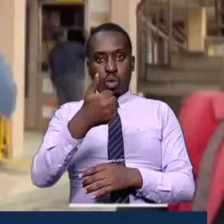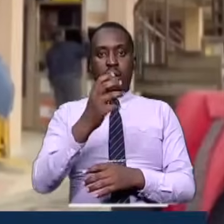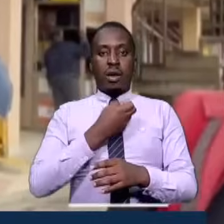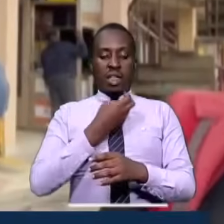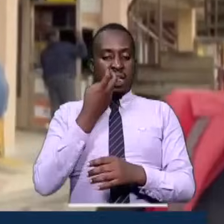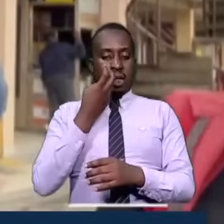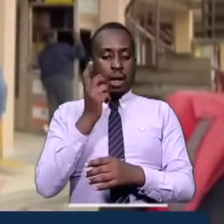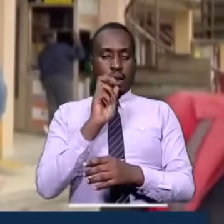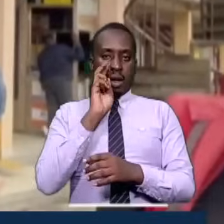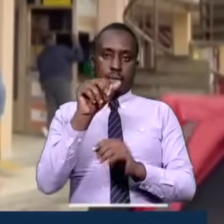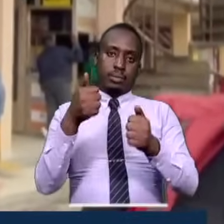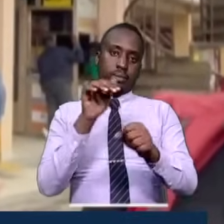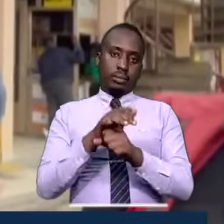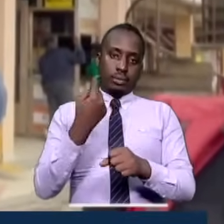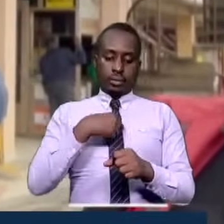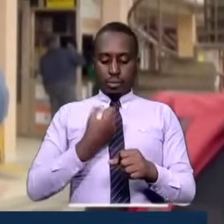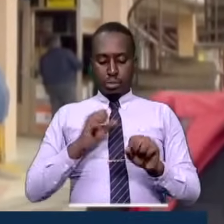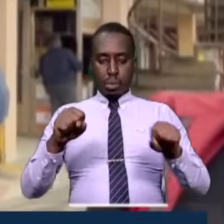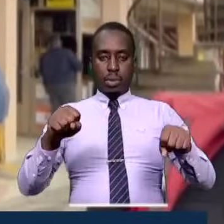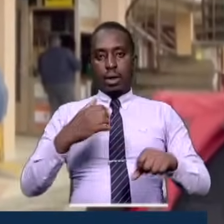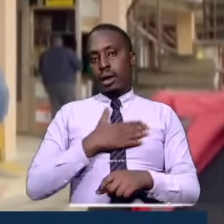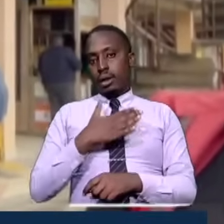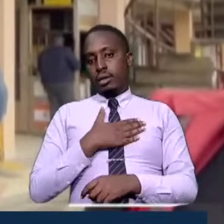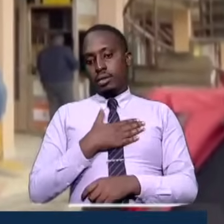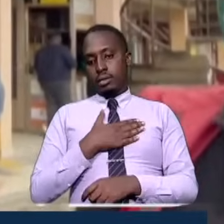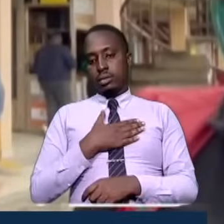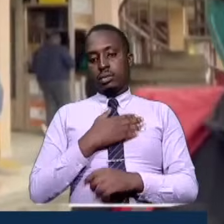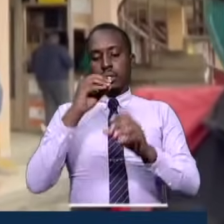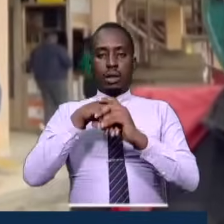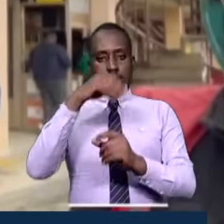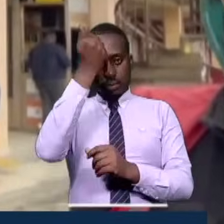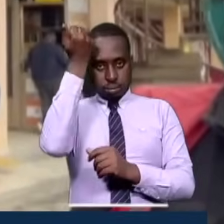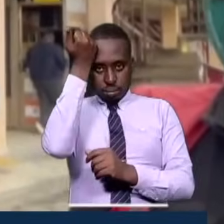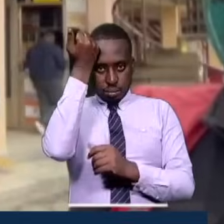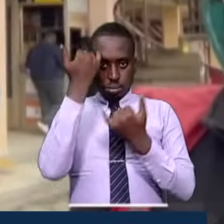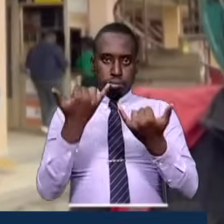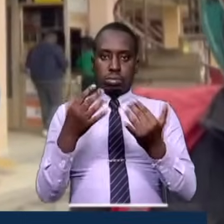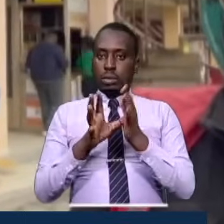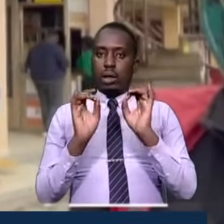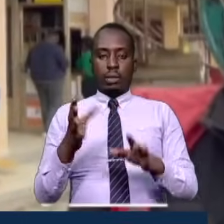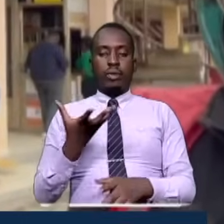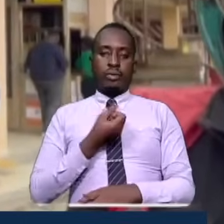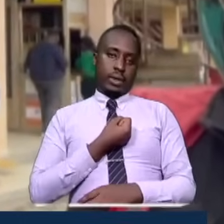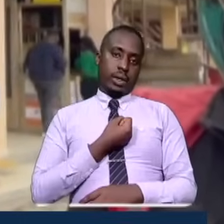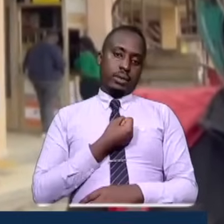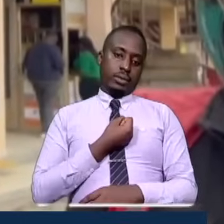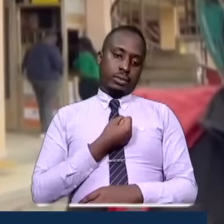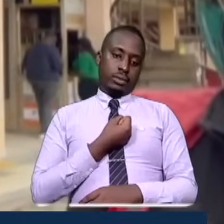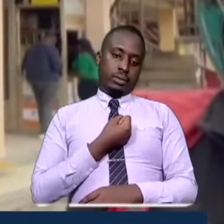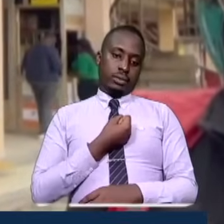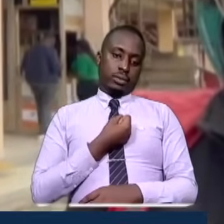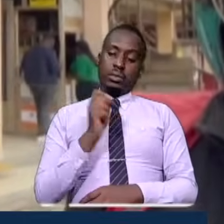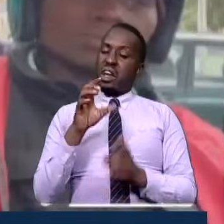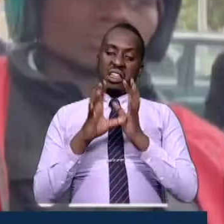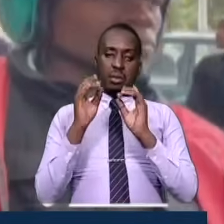bukabije nkanje nitwarira akamoto kanje kari mu bwishingizi ubu nta kibazo nagira